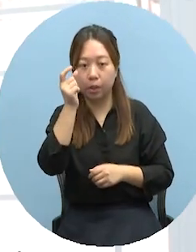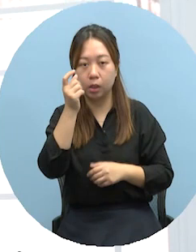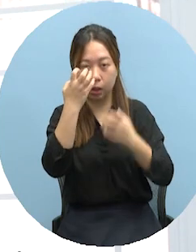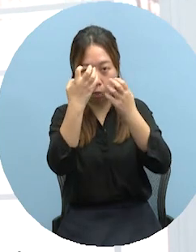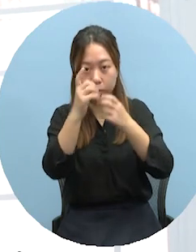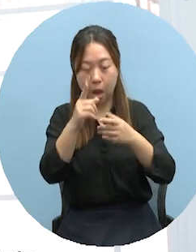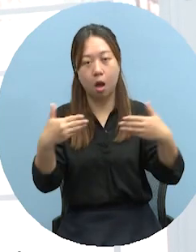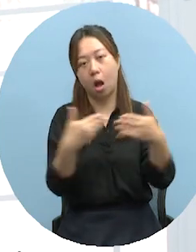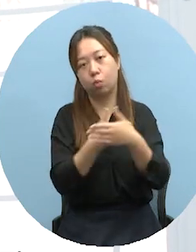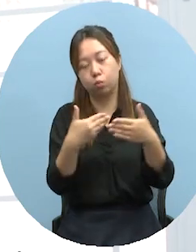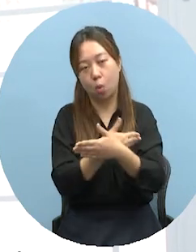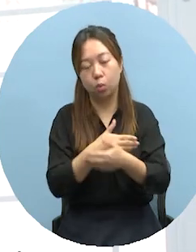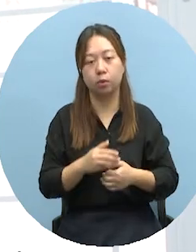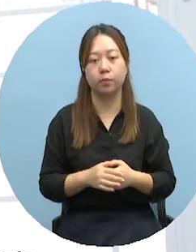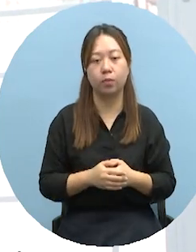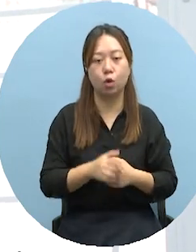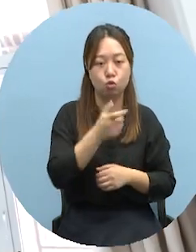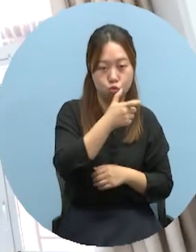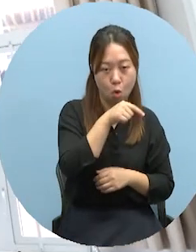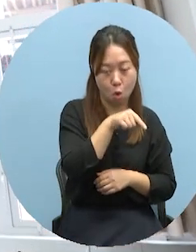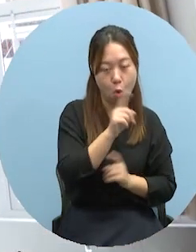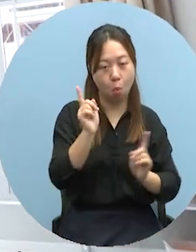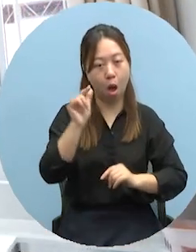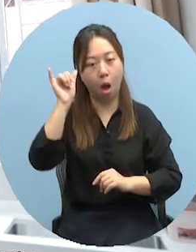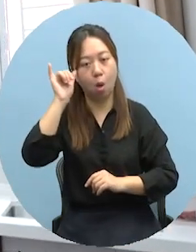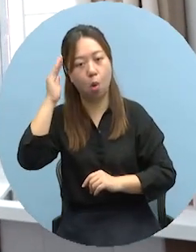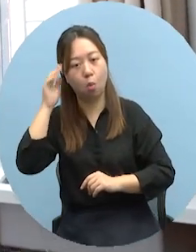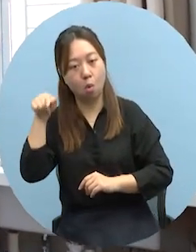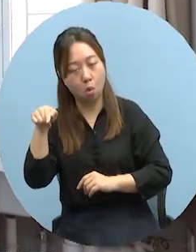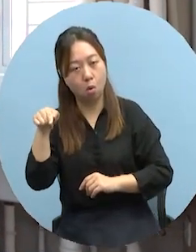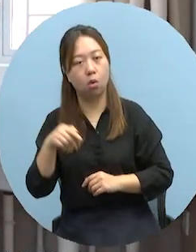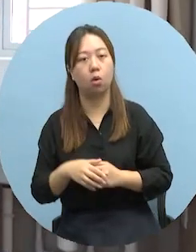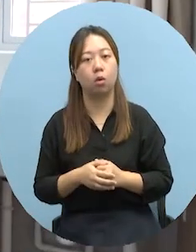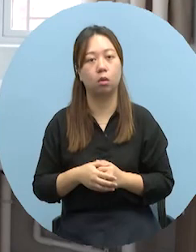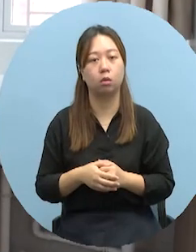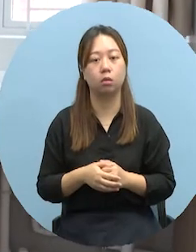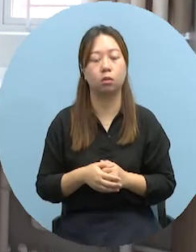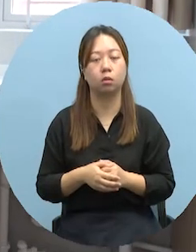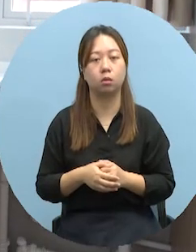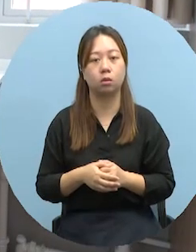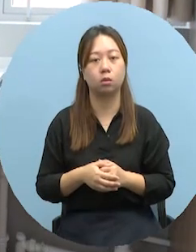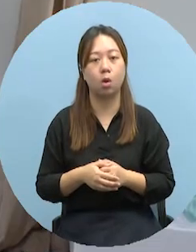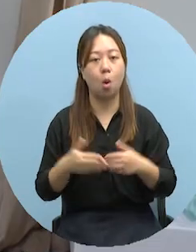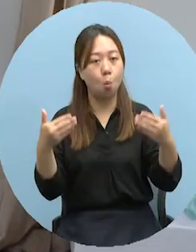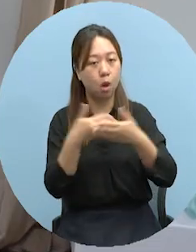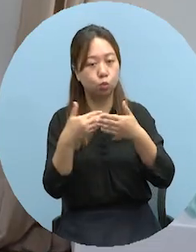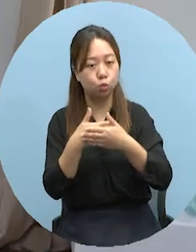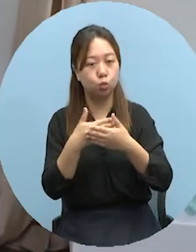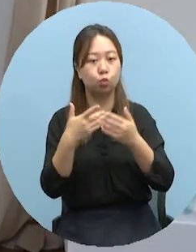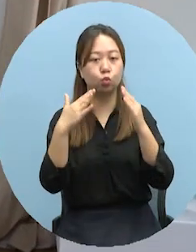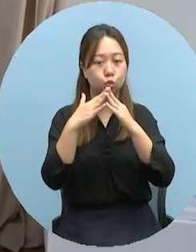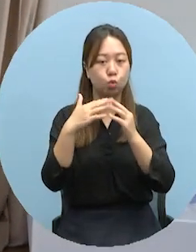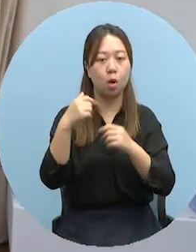通嘅，無論係元朗油博路或者係彩興呢一度呢，我哋都同運輸處同巴士公司商量